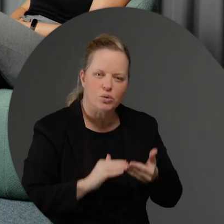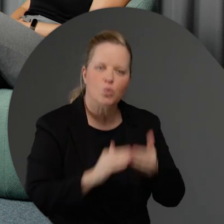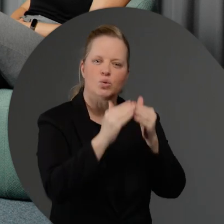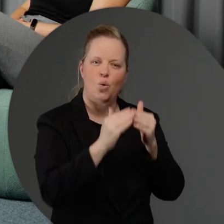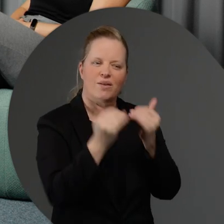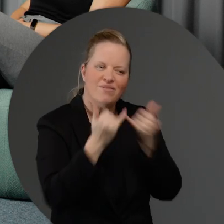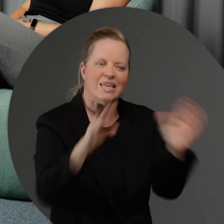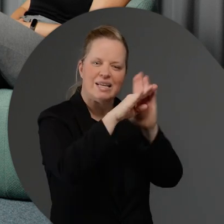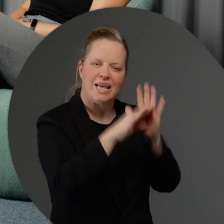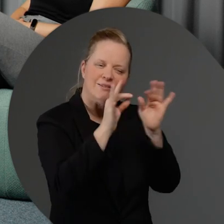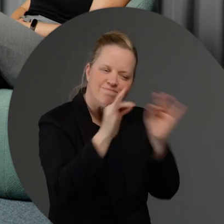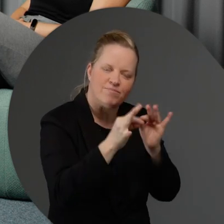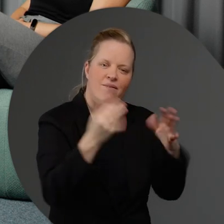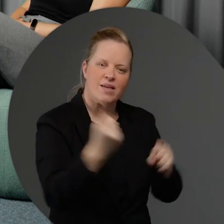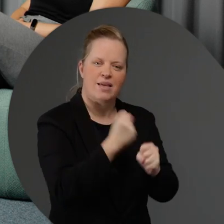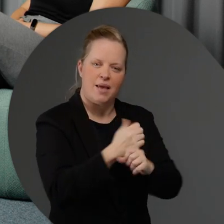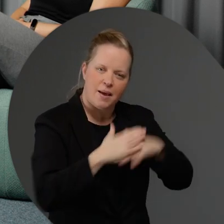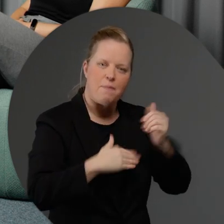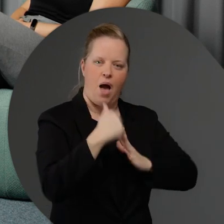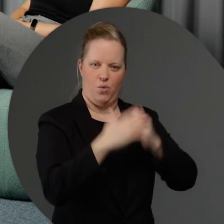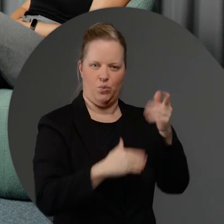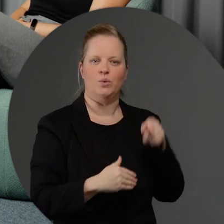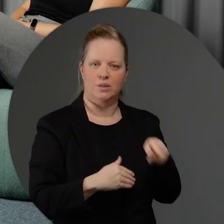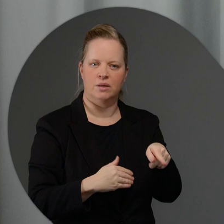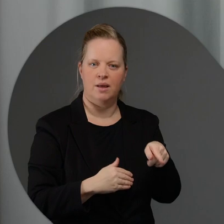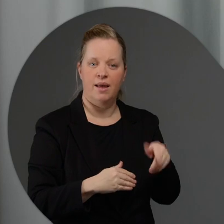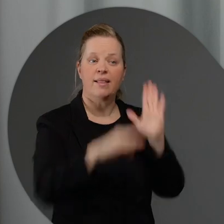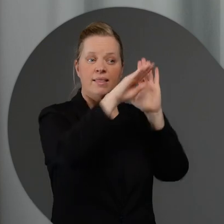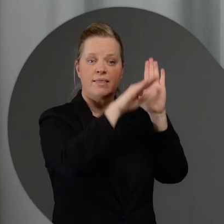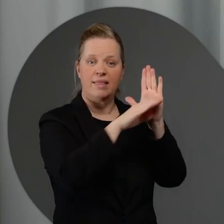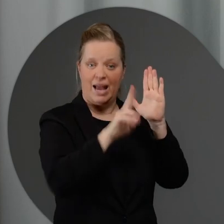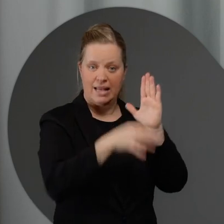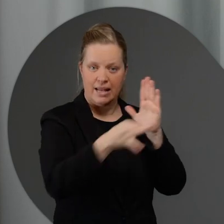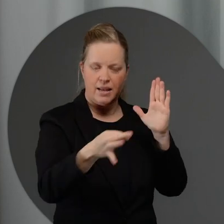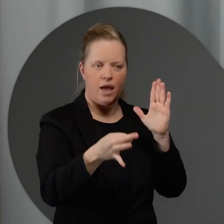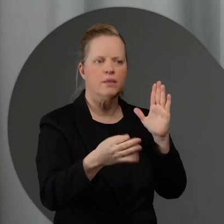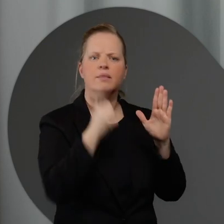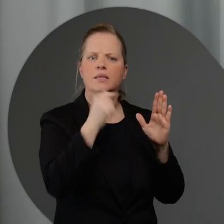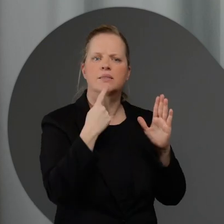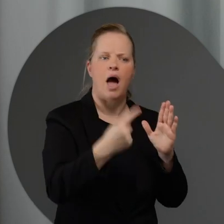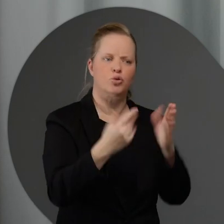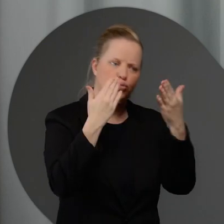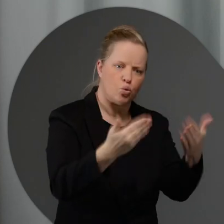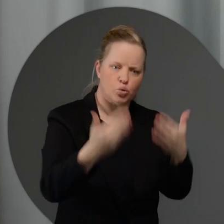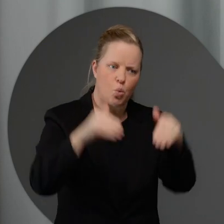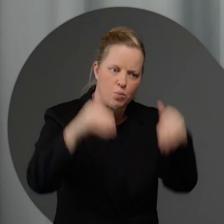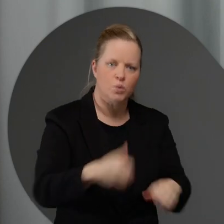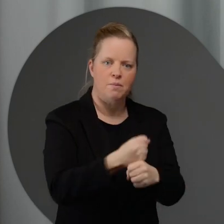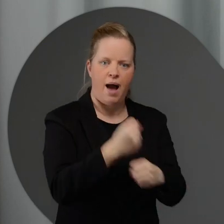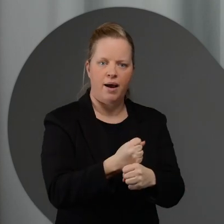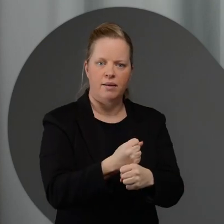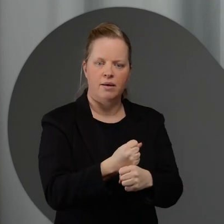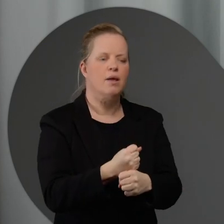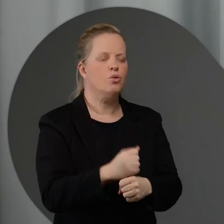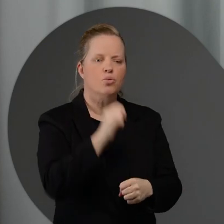der Konstruktion, möchte ich dazu sagen, von dem Gesetz. Es ist ja so, dass die Direktive nicht sagt, wie etwas